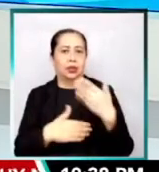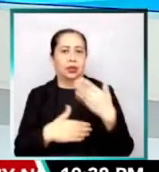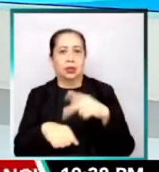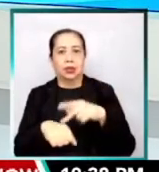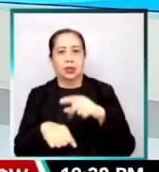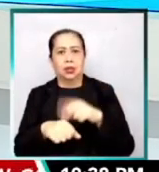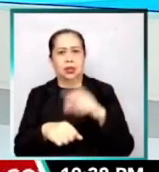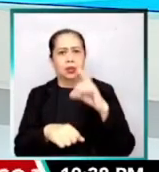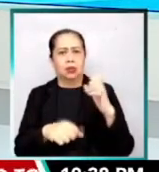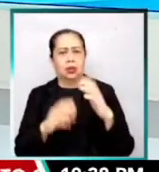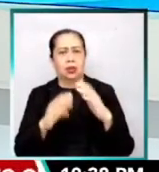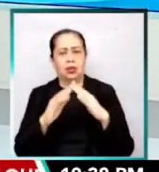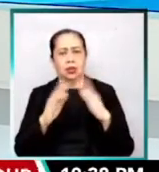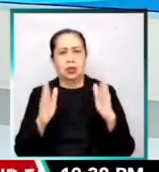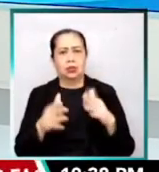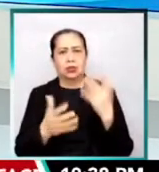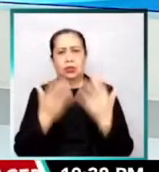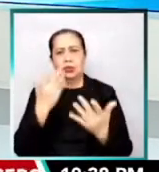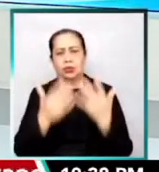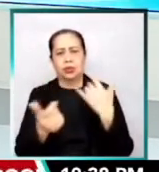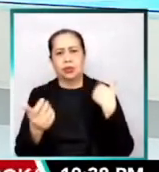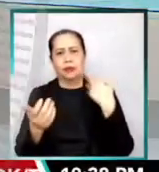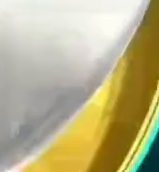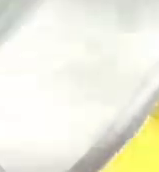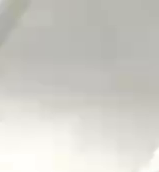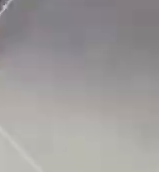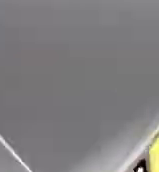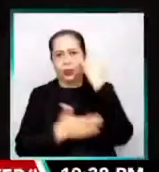ang nasunog. May spot report si Jonathan Andal.